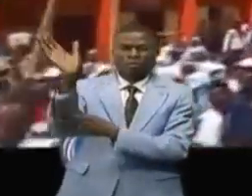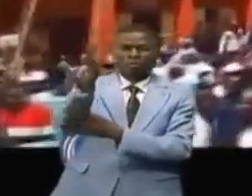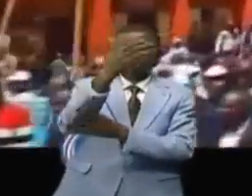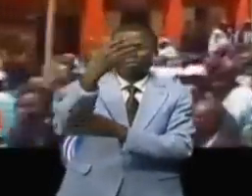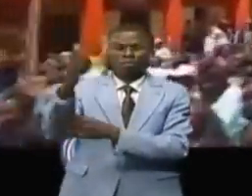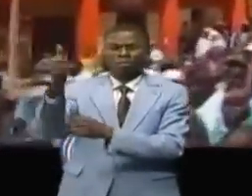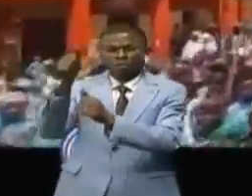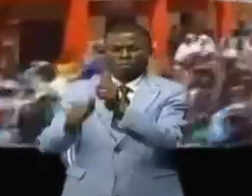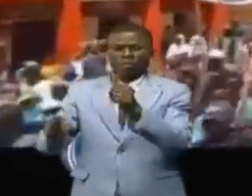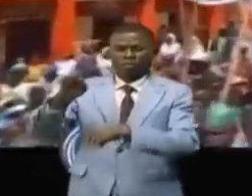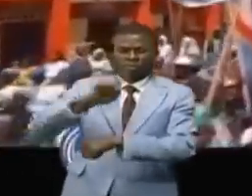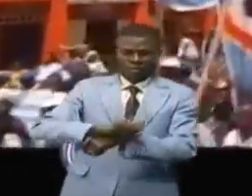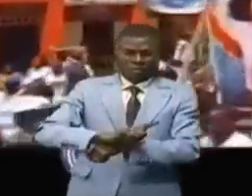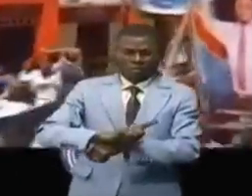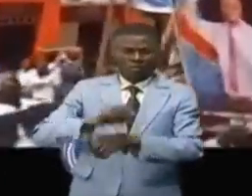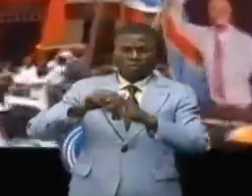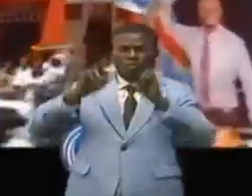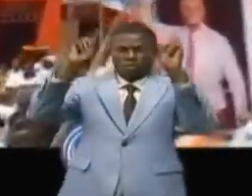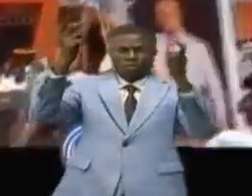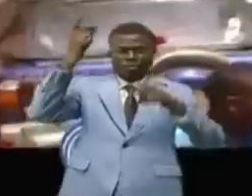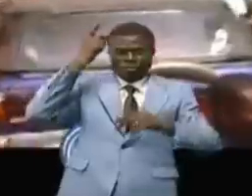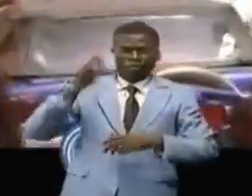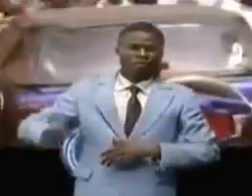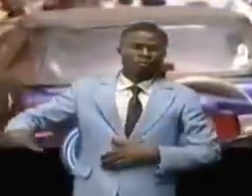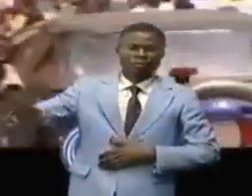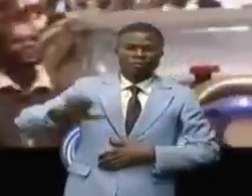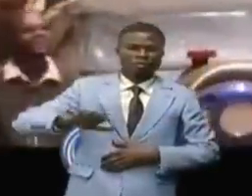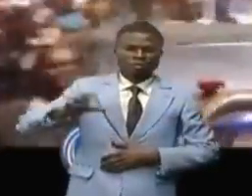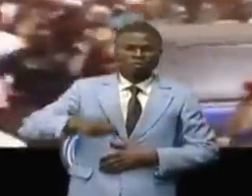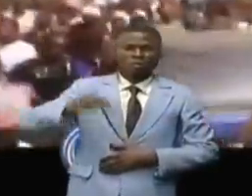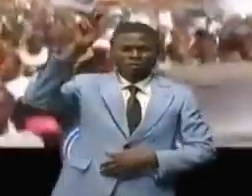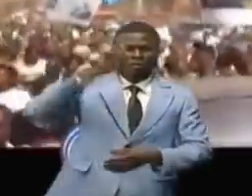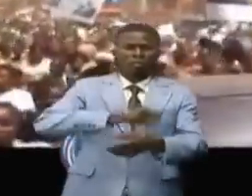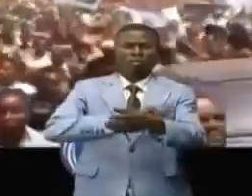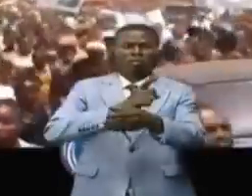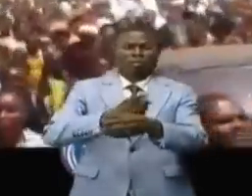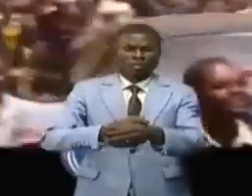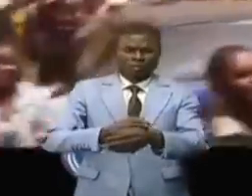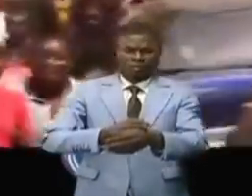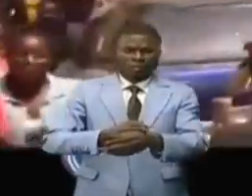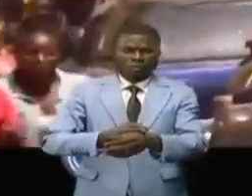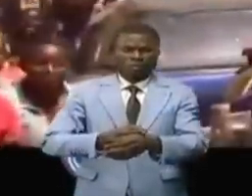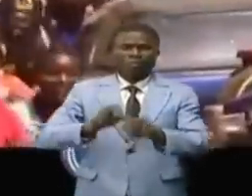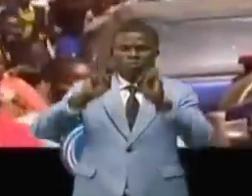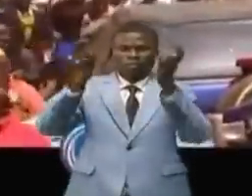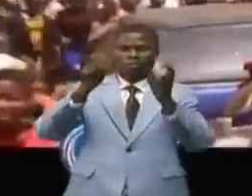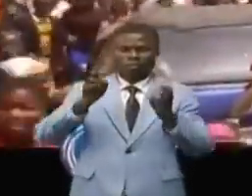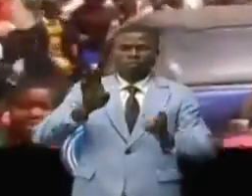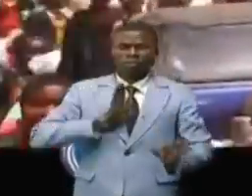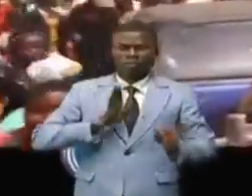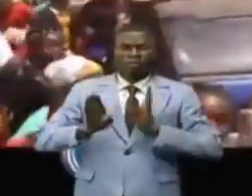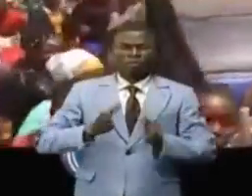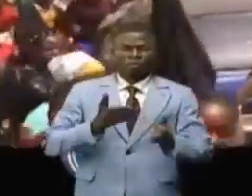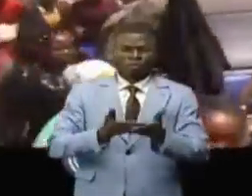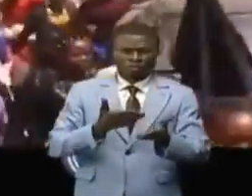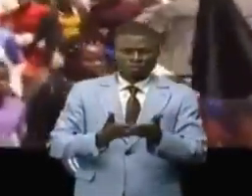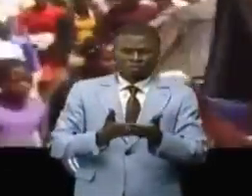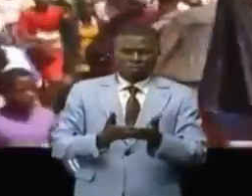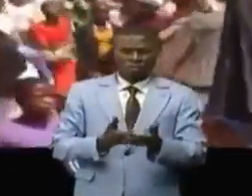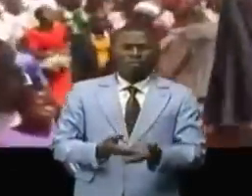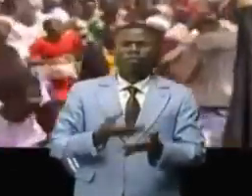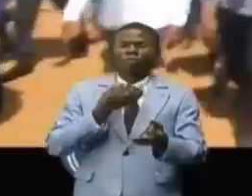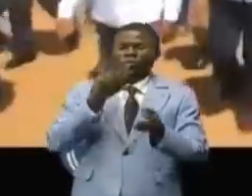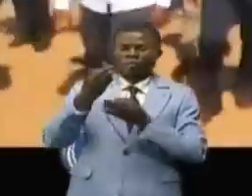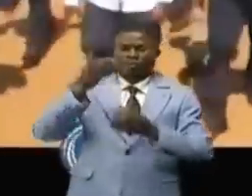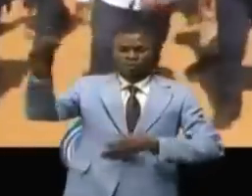chaque jour dans les rues écartées de chaque province au nord qui vous par exemple les rues déboutés et vomi du monde